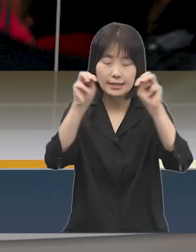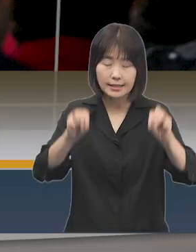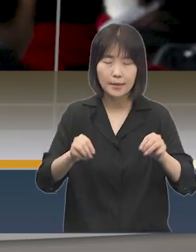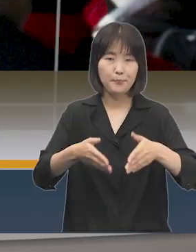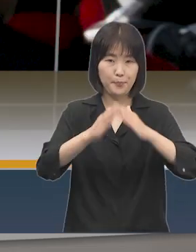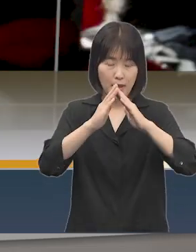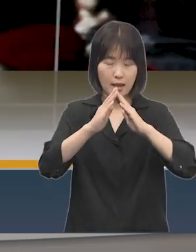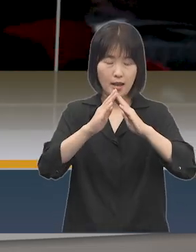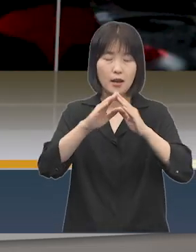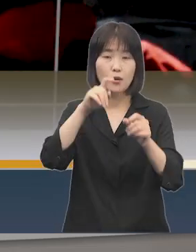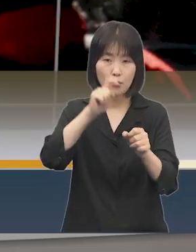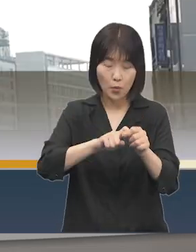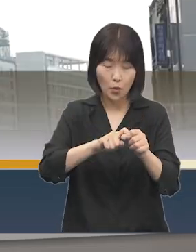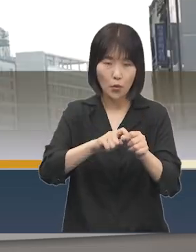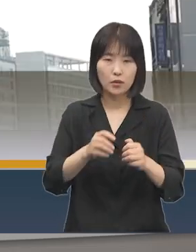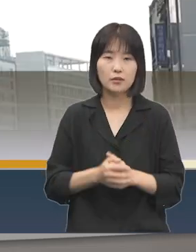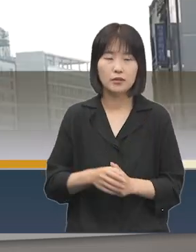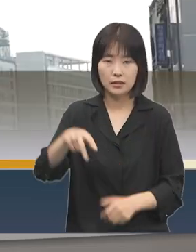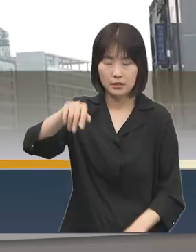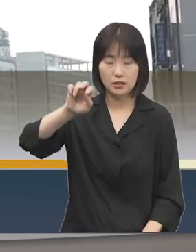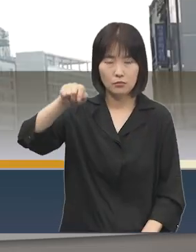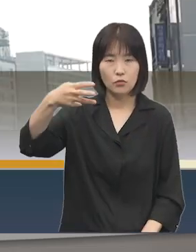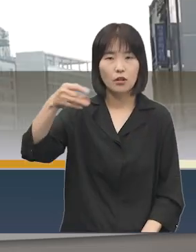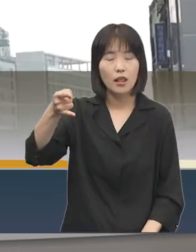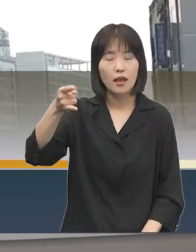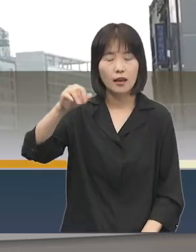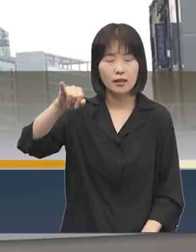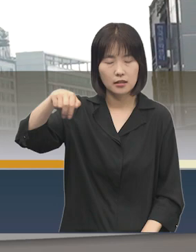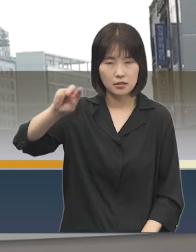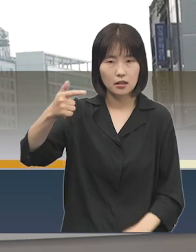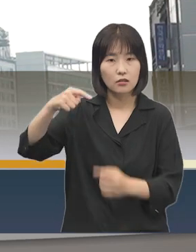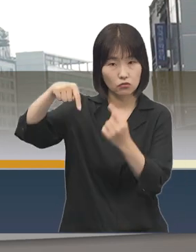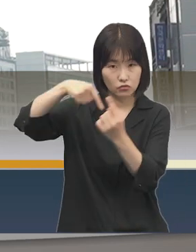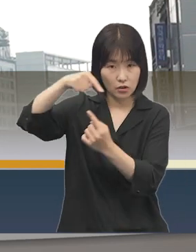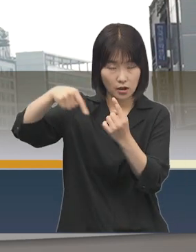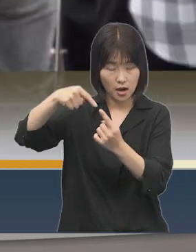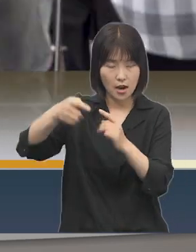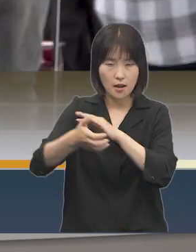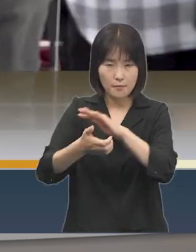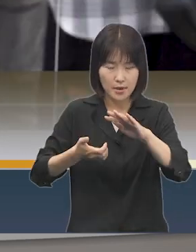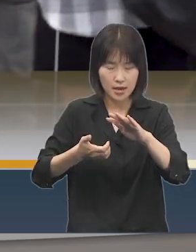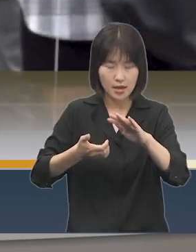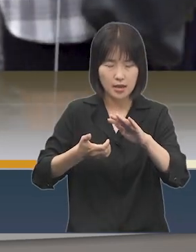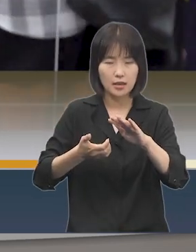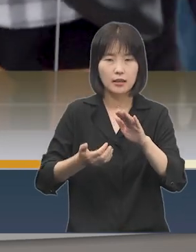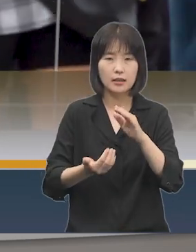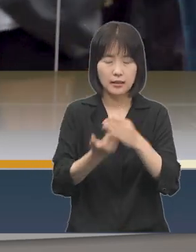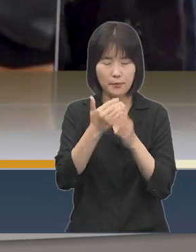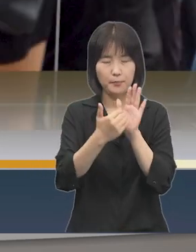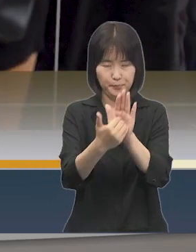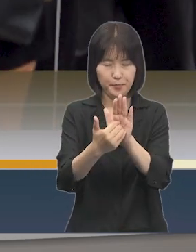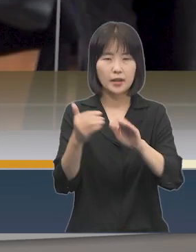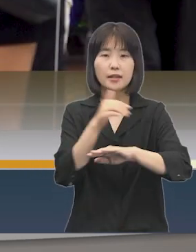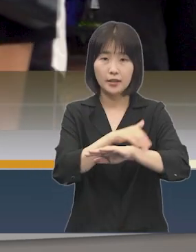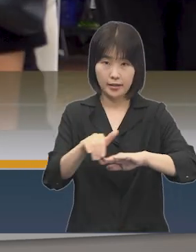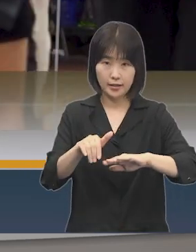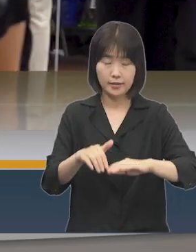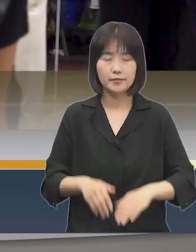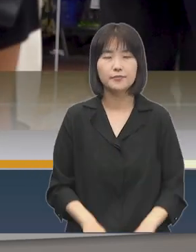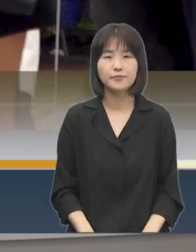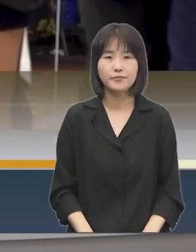군은 임파관리 시스템 구축을 위한 다중인파 시뮬레이션 용역을 시행해 선제적인 안전관리에 나설